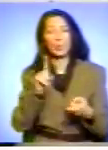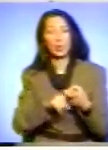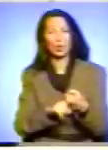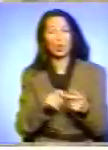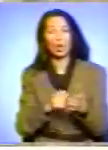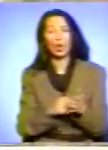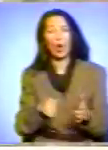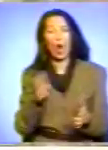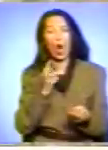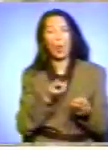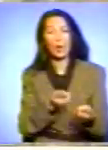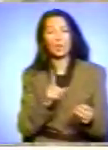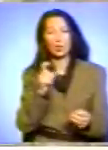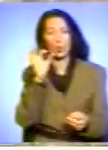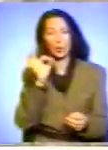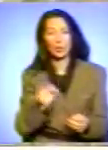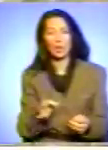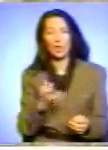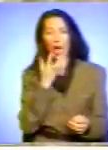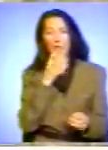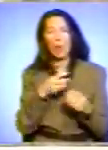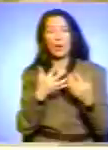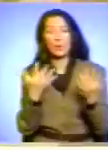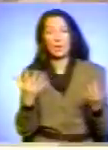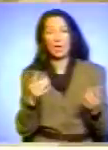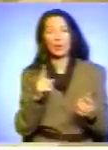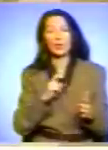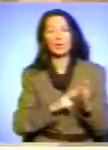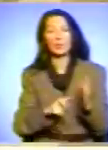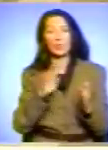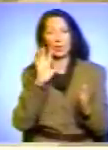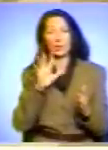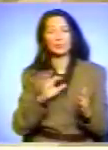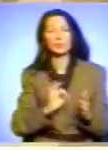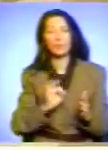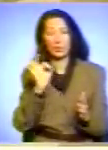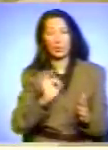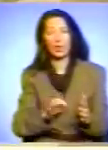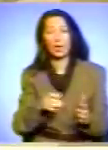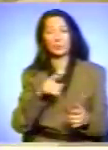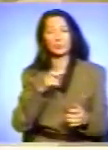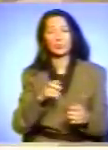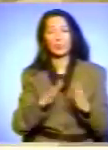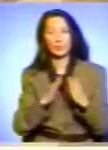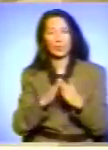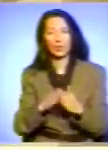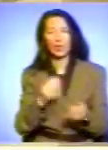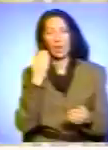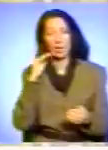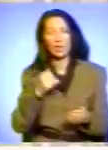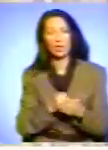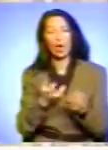на 100%. Теплі батареї тепер у 78% житлових будинків країни. Найкраще до опалювального сезону